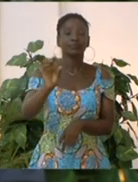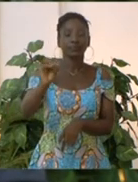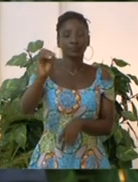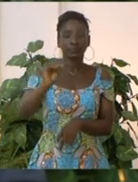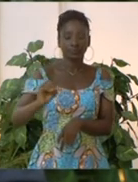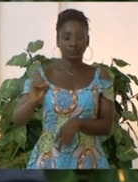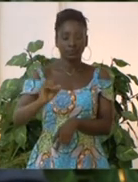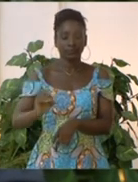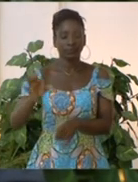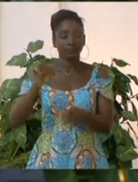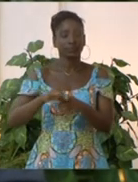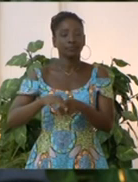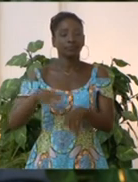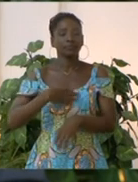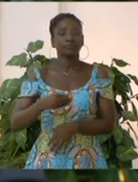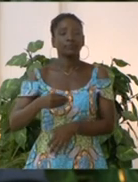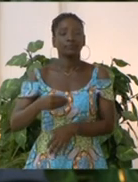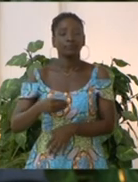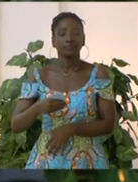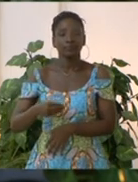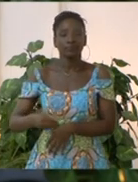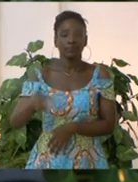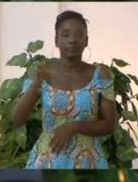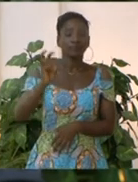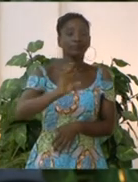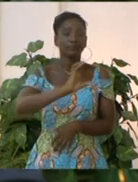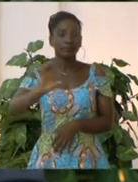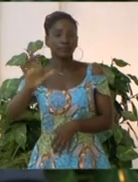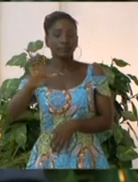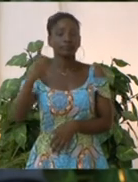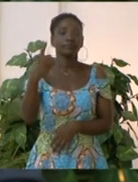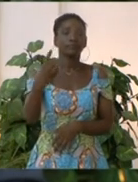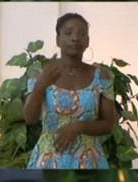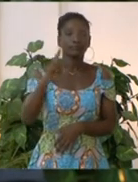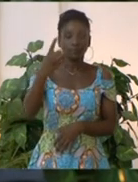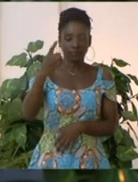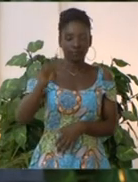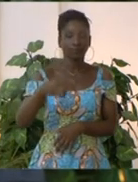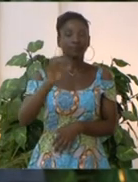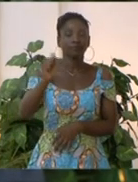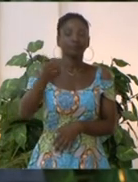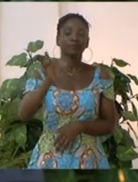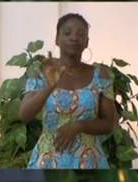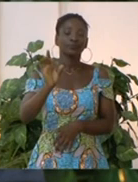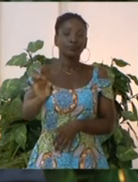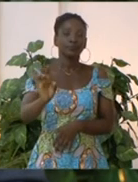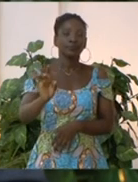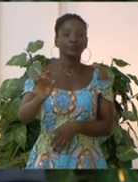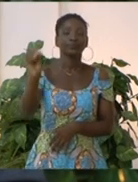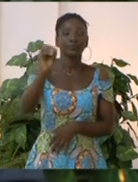bulletins blancs 650 eur soit 1,17 pour sa